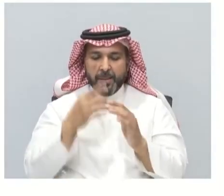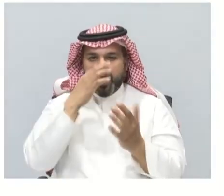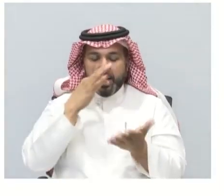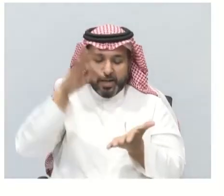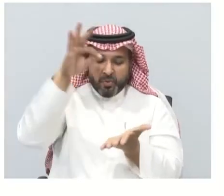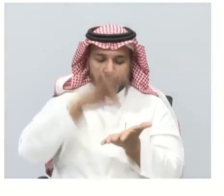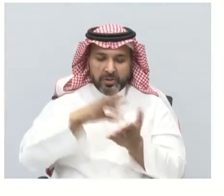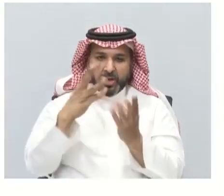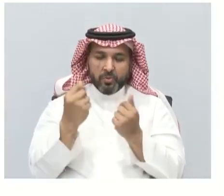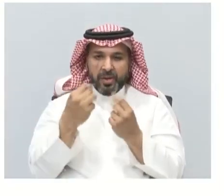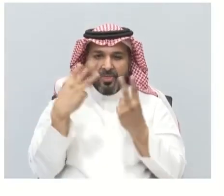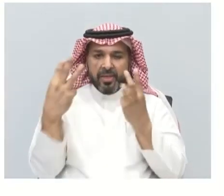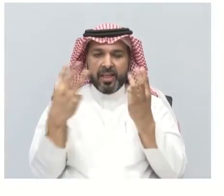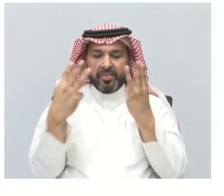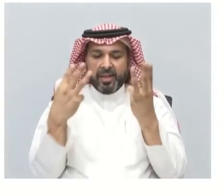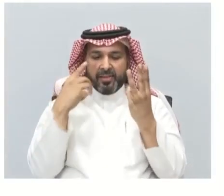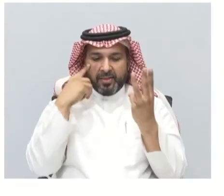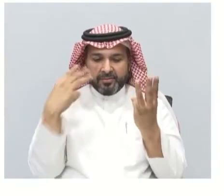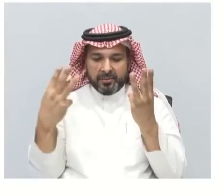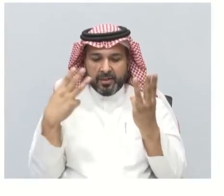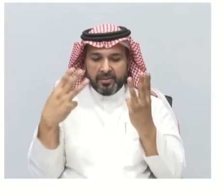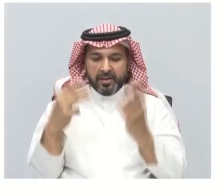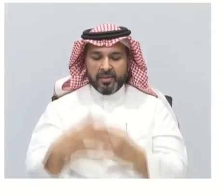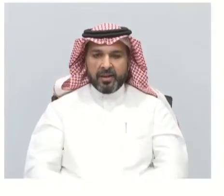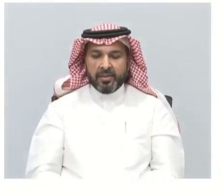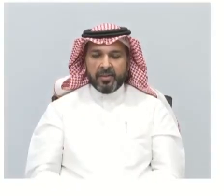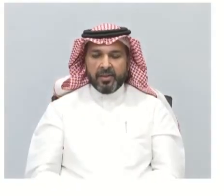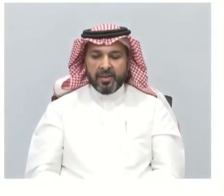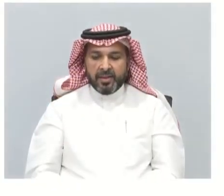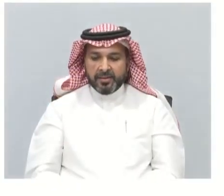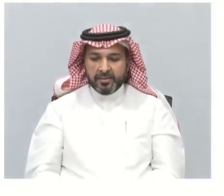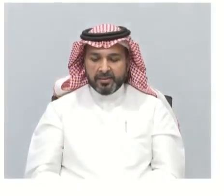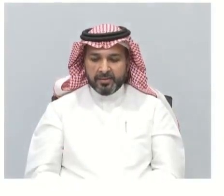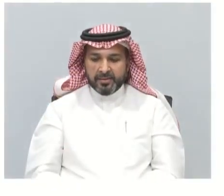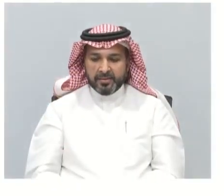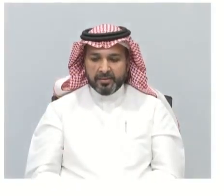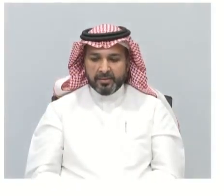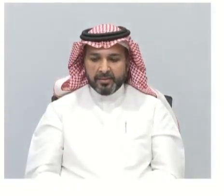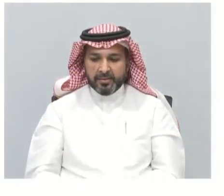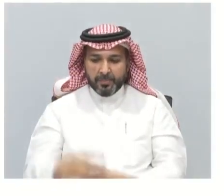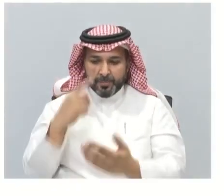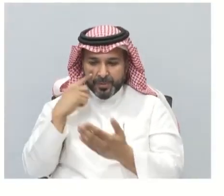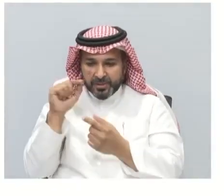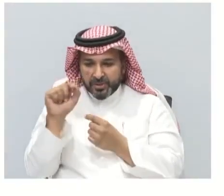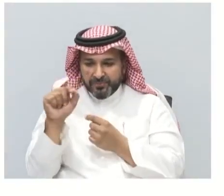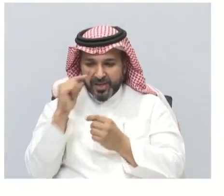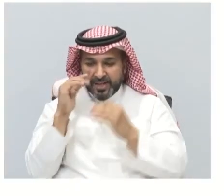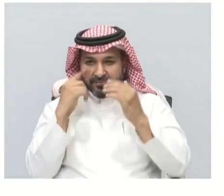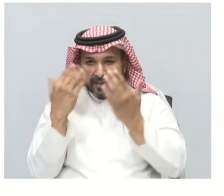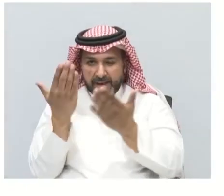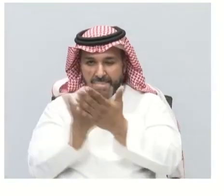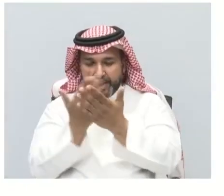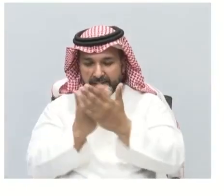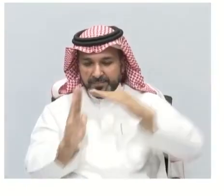هي 3 وثلا التقاطع عندي هي 3 وث وتلاحظون عندي منطقيا هذه هي